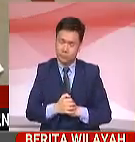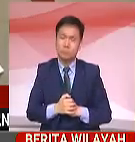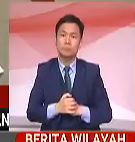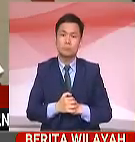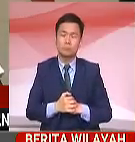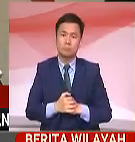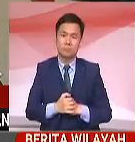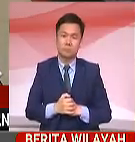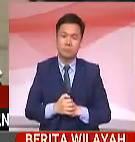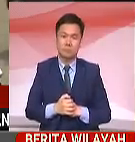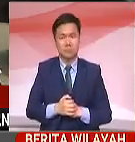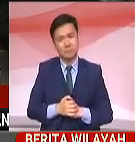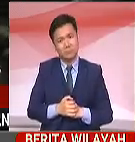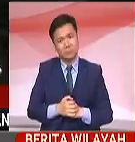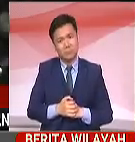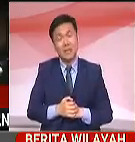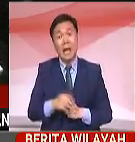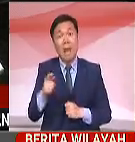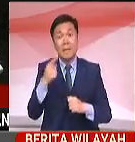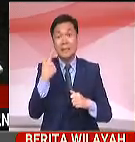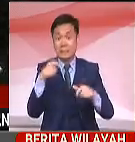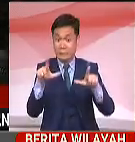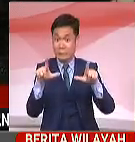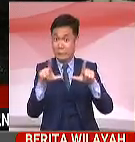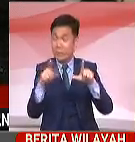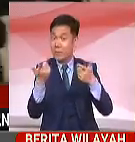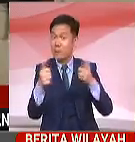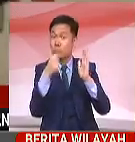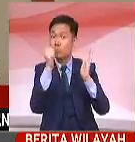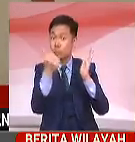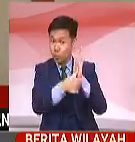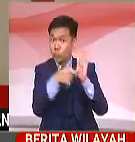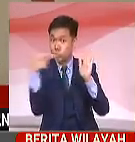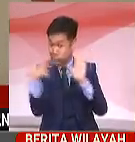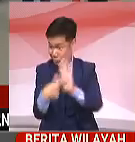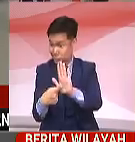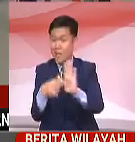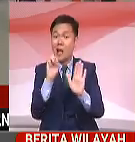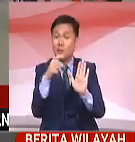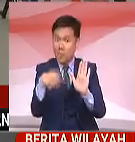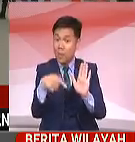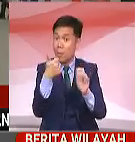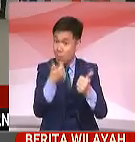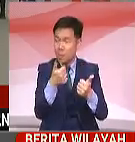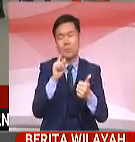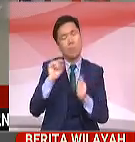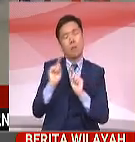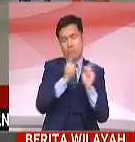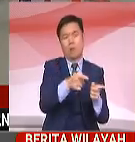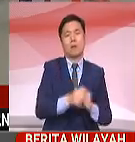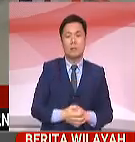juga yang telah dibenarkan oleh dalam SOP MKN. Apa yang pasti,